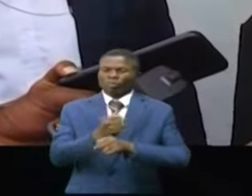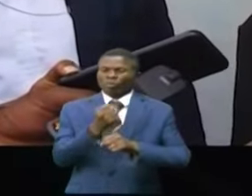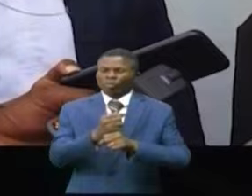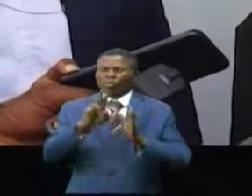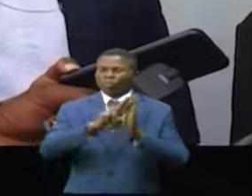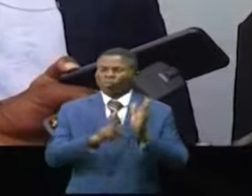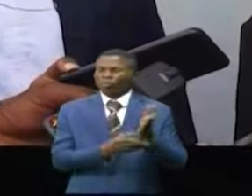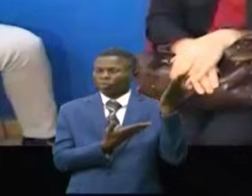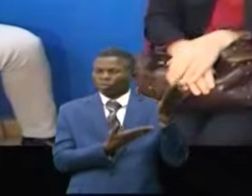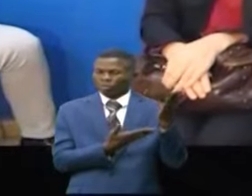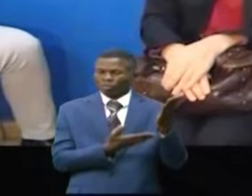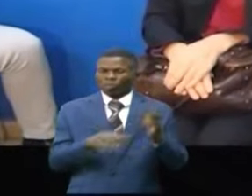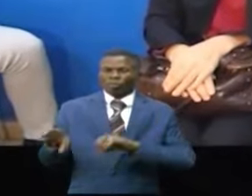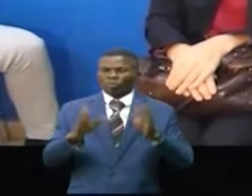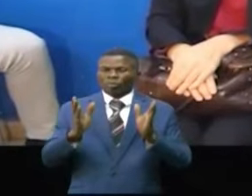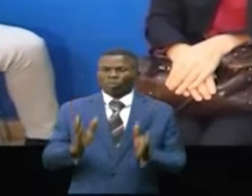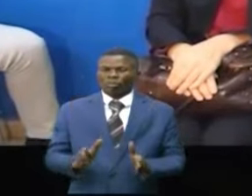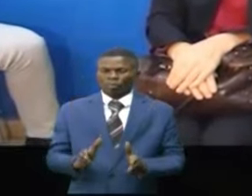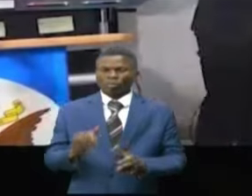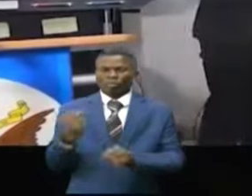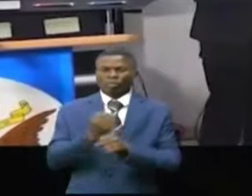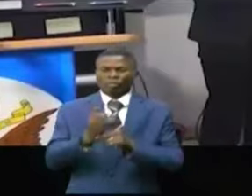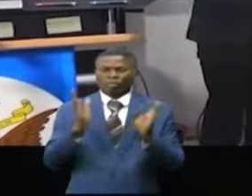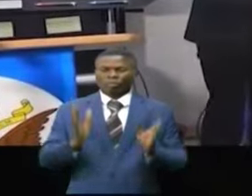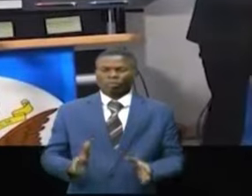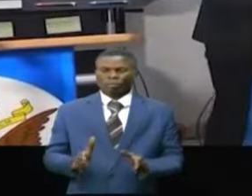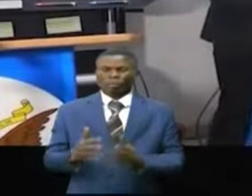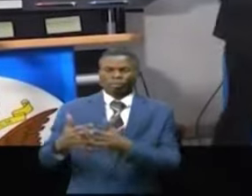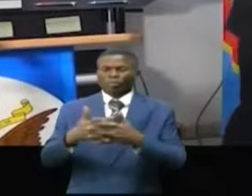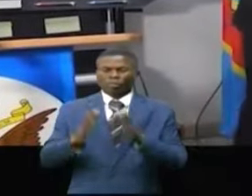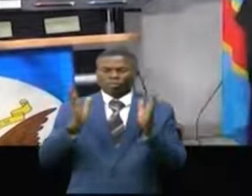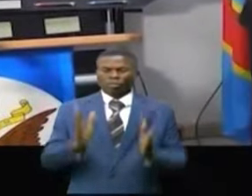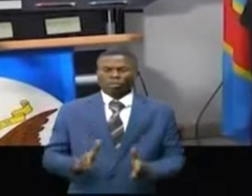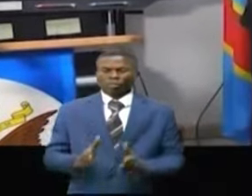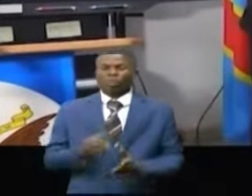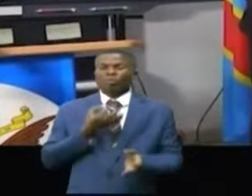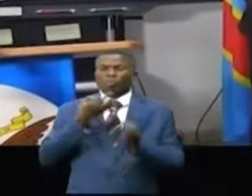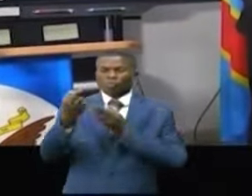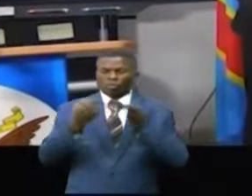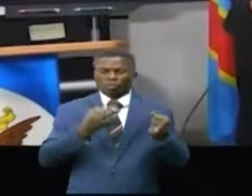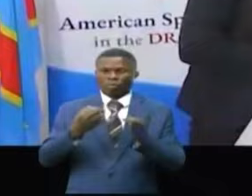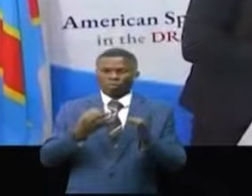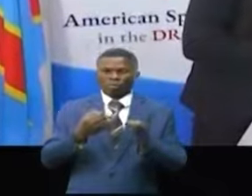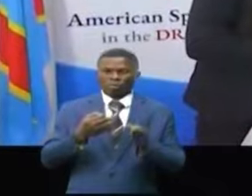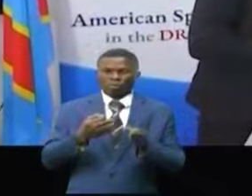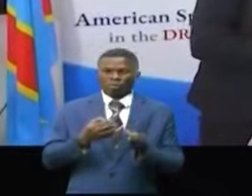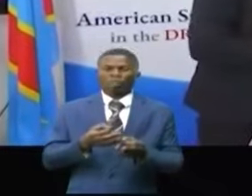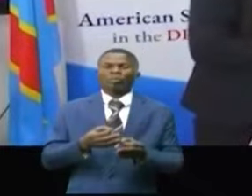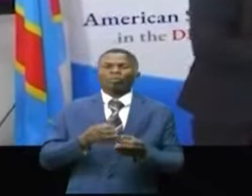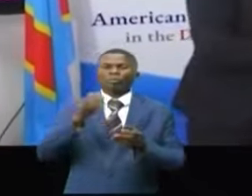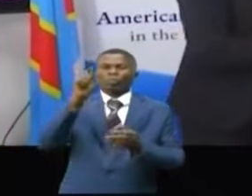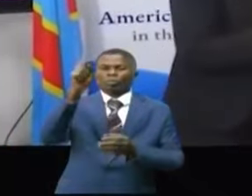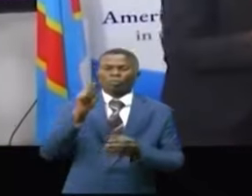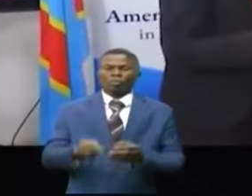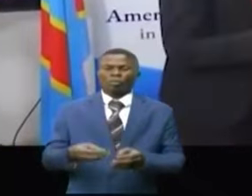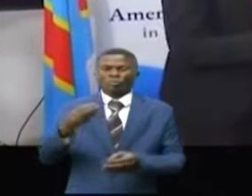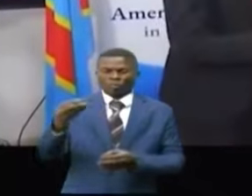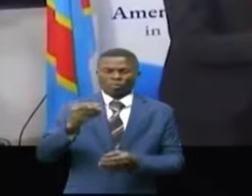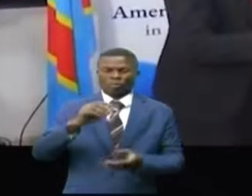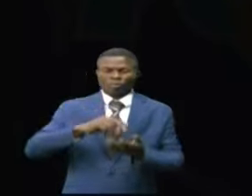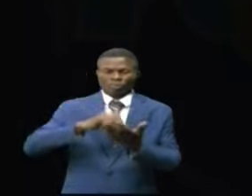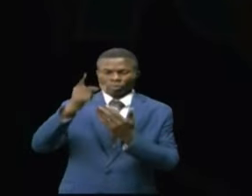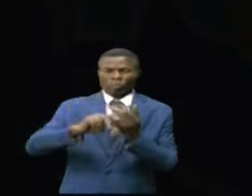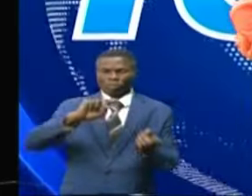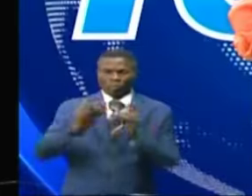en tant qu'observateur. Les personnels des American Species, des anciens boursiers, des programmes d'échange des...